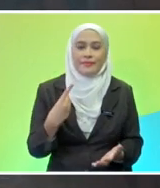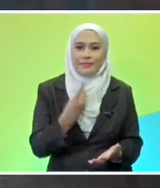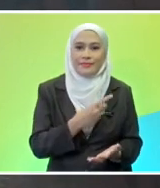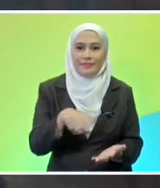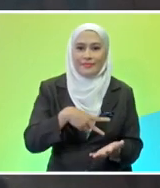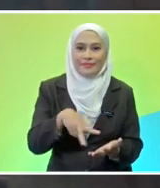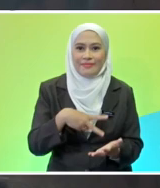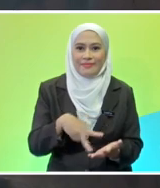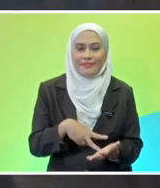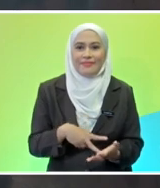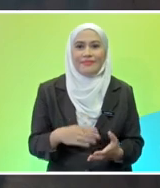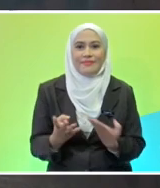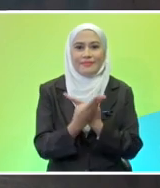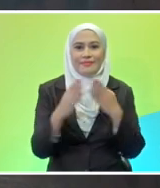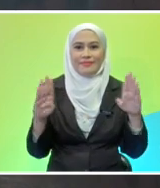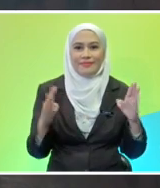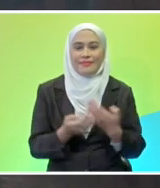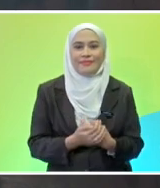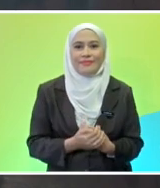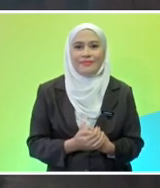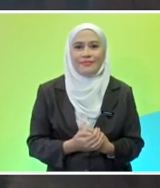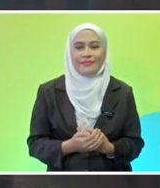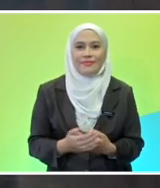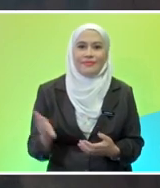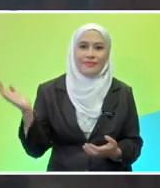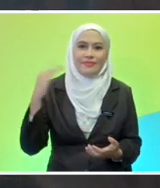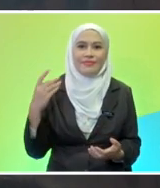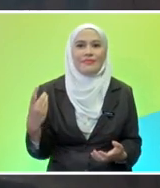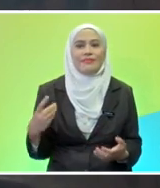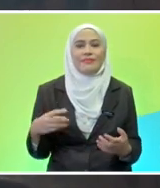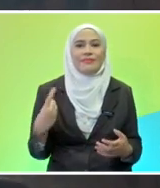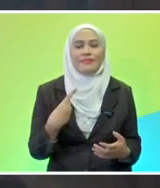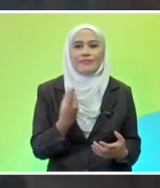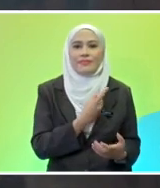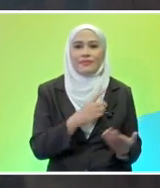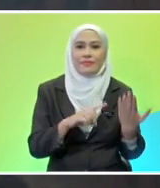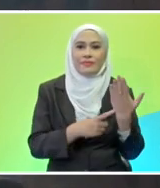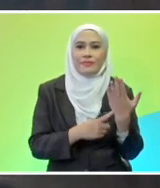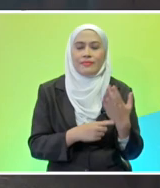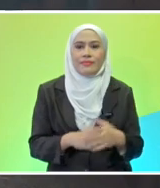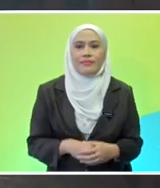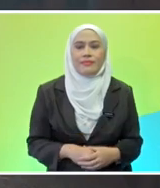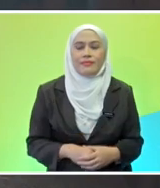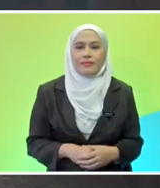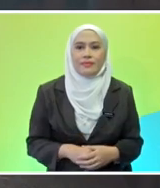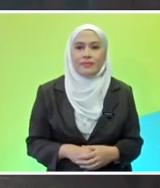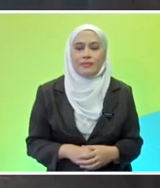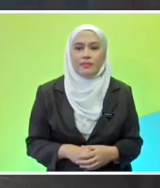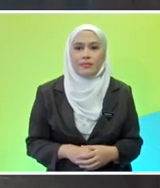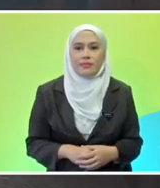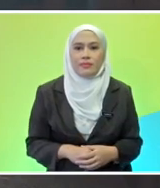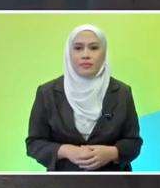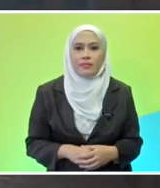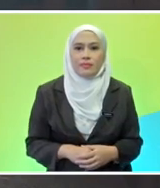Seronok pula saya ni, cikgu. Jadi tak cakap banyak. Jomlah kita mulakan kelas kita bersama dengan Cikgu Afandi. Cikgu, jom. Betul. Okay. Jom, Akmal. Okay. Ke